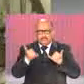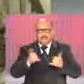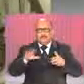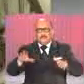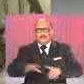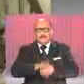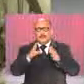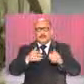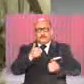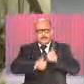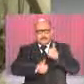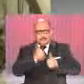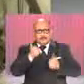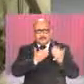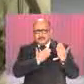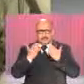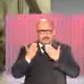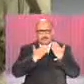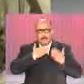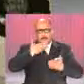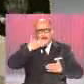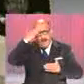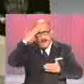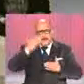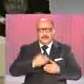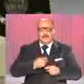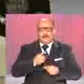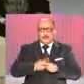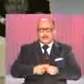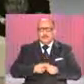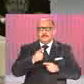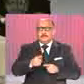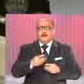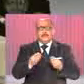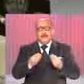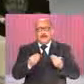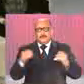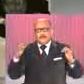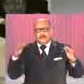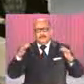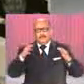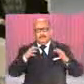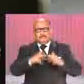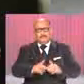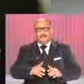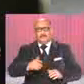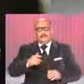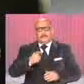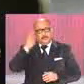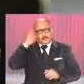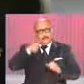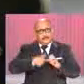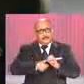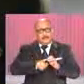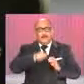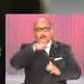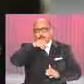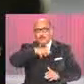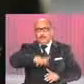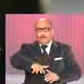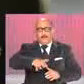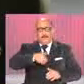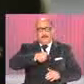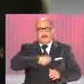موكبا دينيا خاشعا إحياء لليلة المولد النبوي الشريف، حضره النائب الأول لرئيس مجلس النواب عبد الفتاح